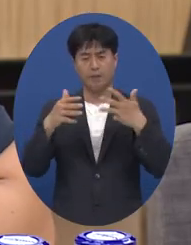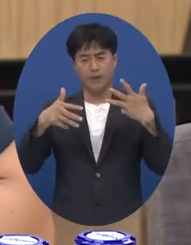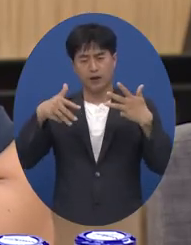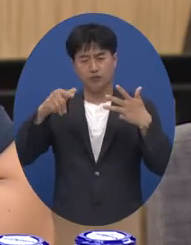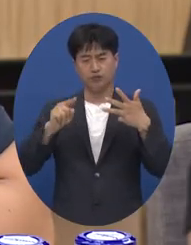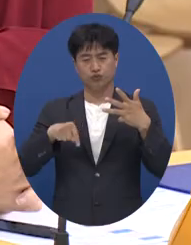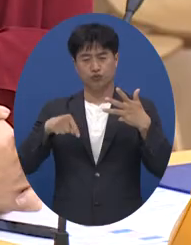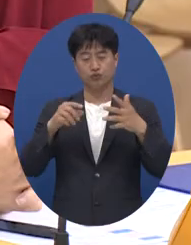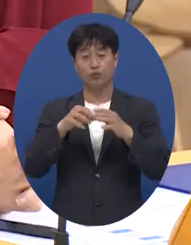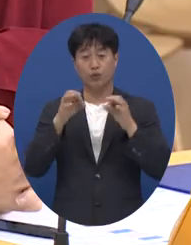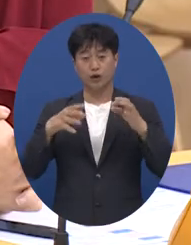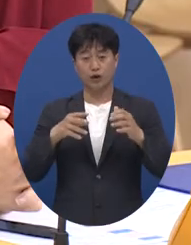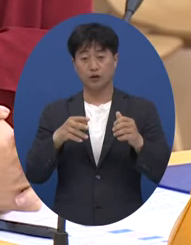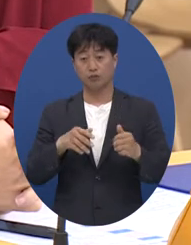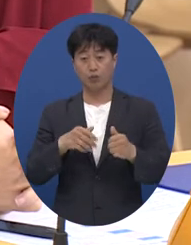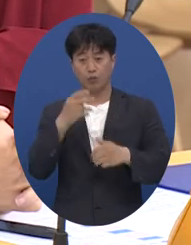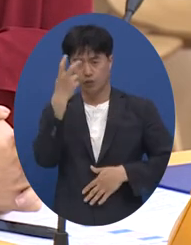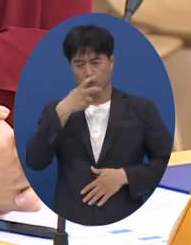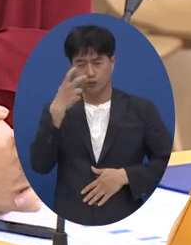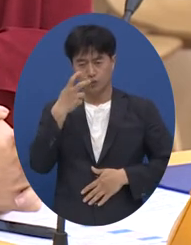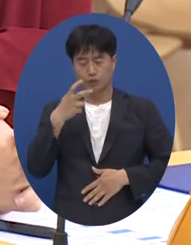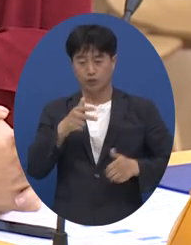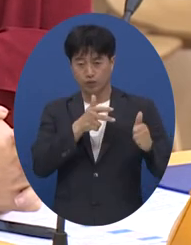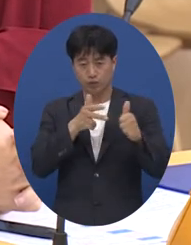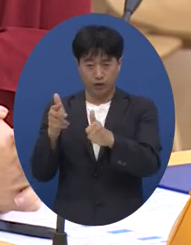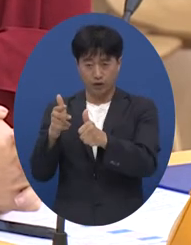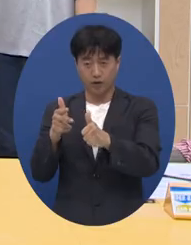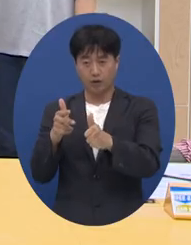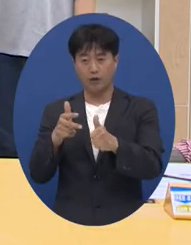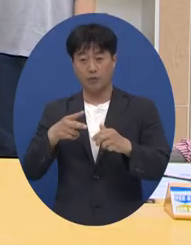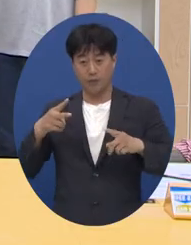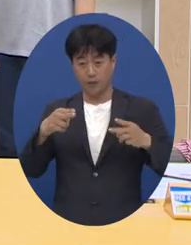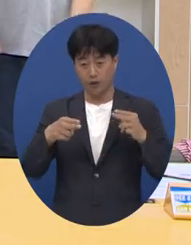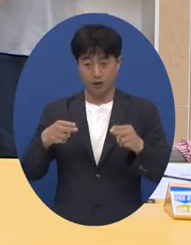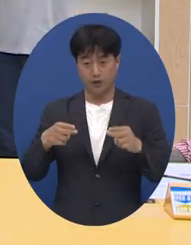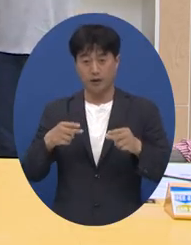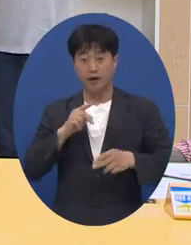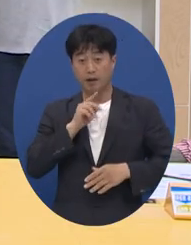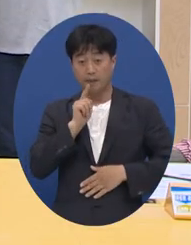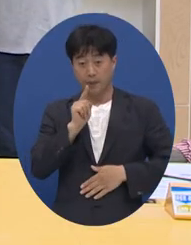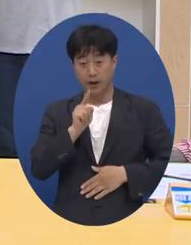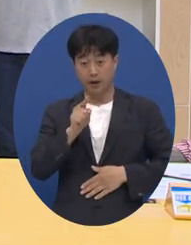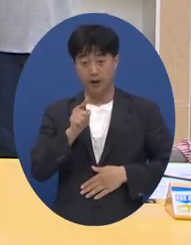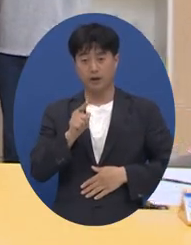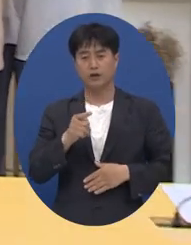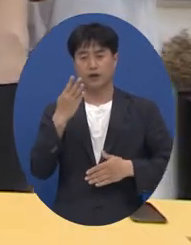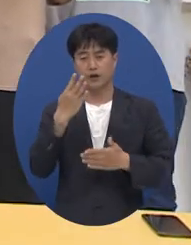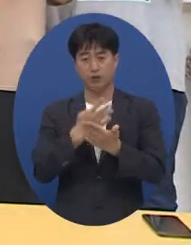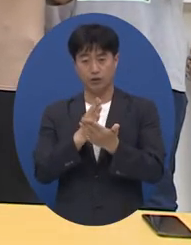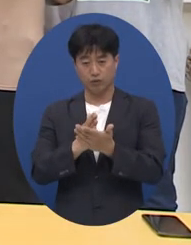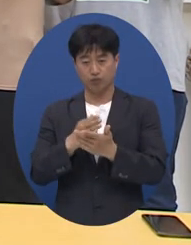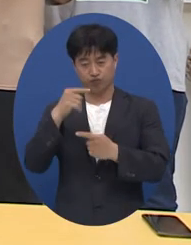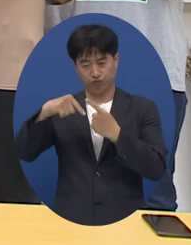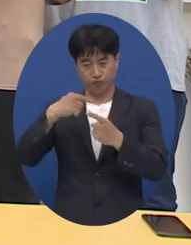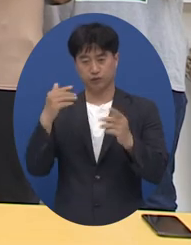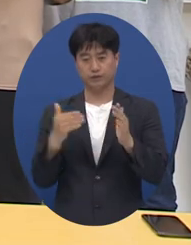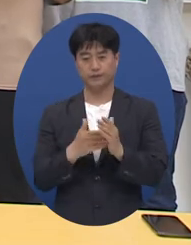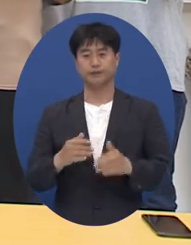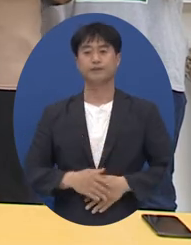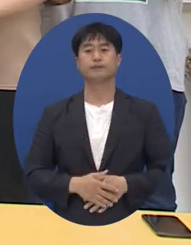걸쳐 연출과 기획, 영상 촬영, 영상 편집, 스피치 분야 등 4개 과정을 운영했습니다.